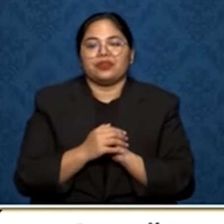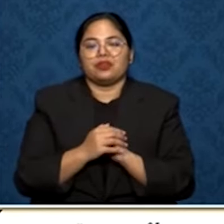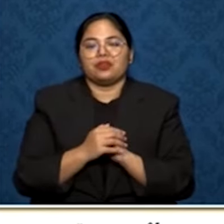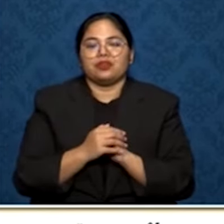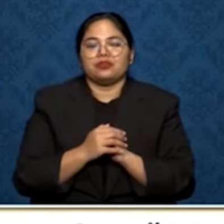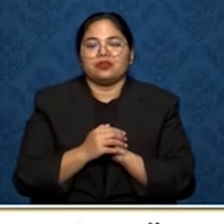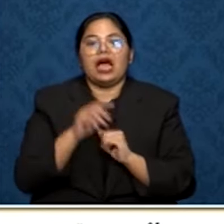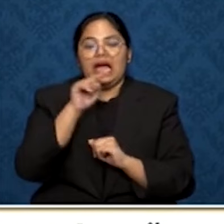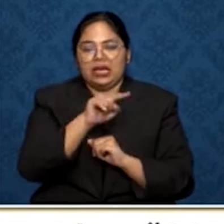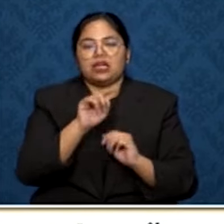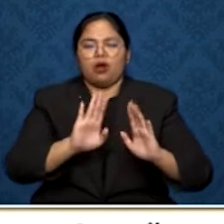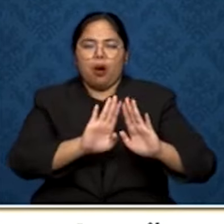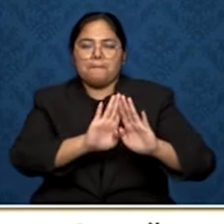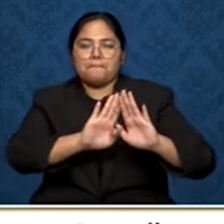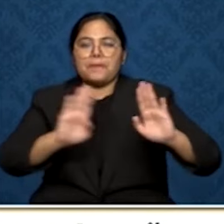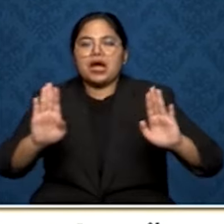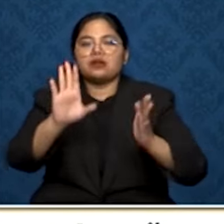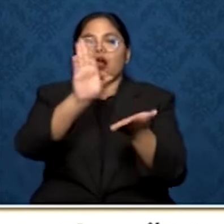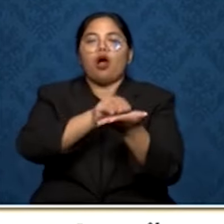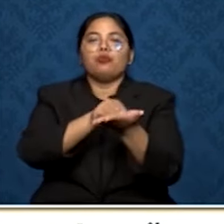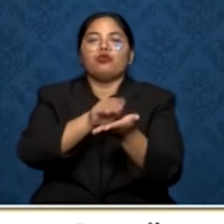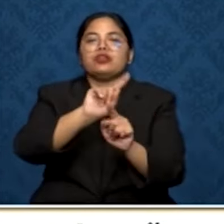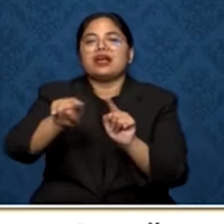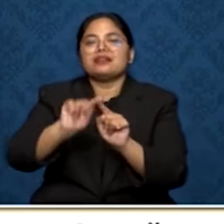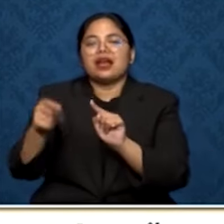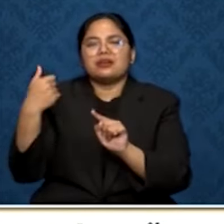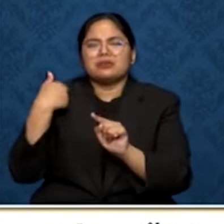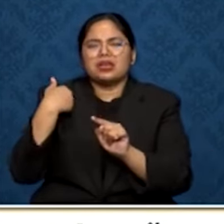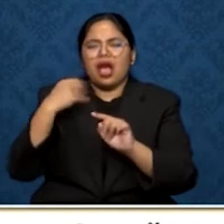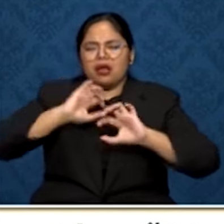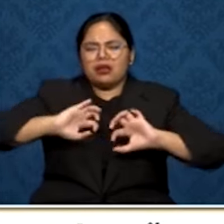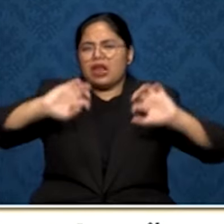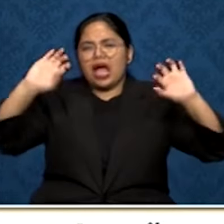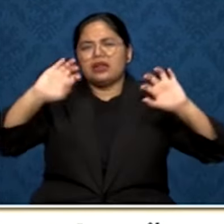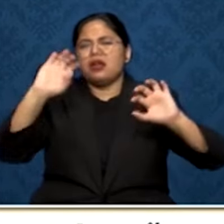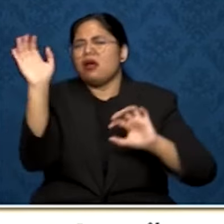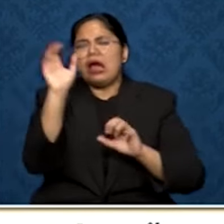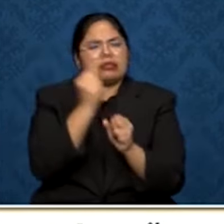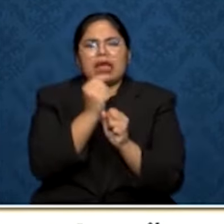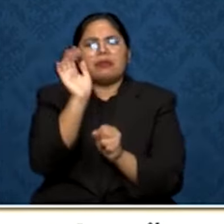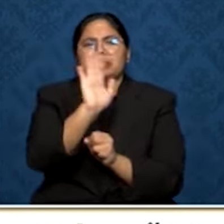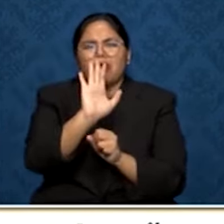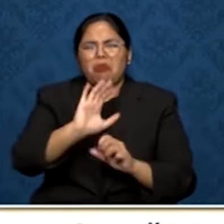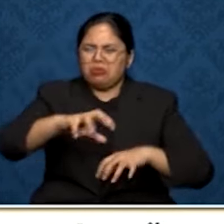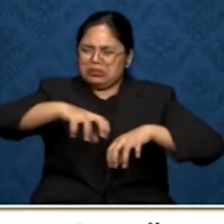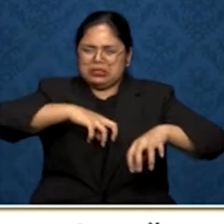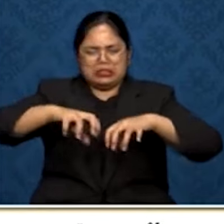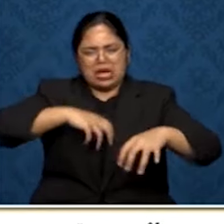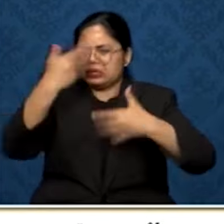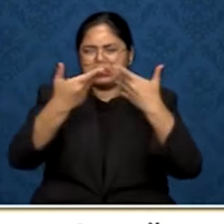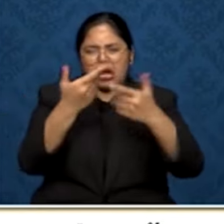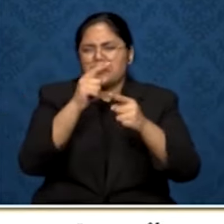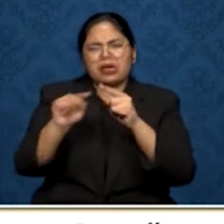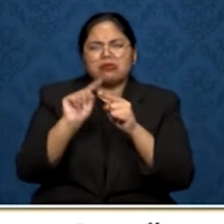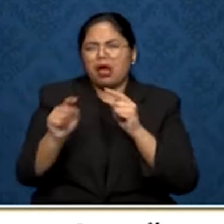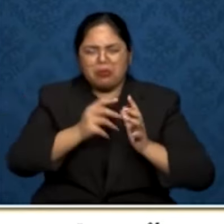ับส่นนี้ครั ที่ผมมจะพูดเสมอว่าRUS ไม่ต้องทำอะไรแล้วอัี้ผมเห็นครับRUS จัด Event กันกระจายนะครับสุดท้ายเชื่